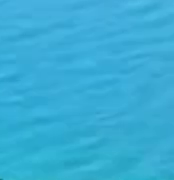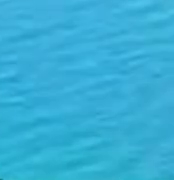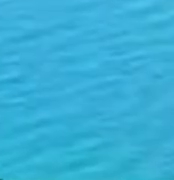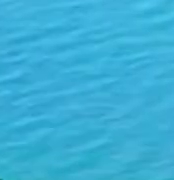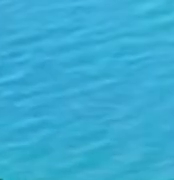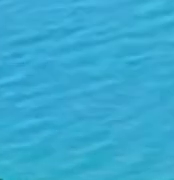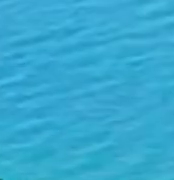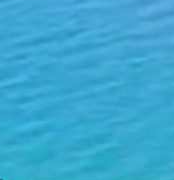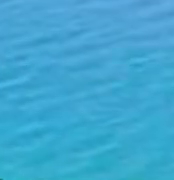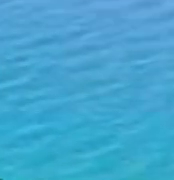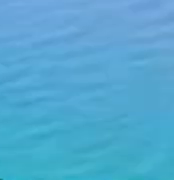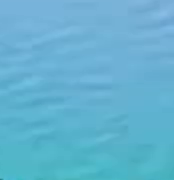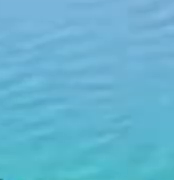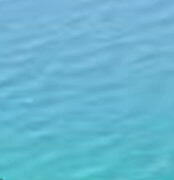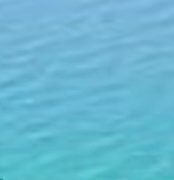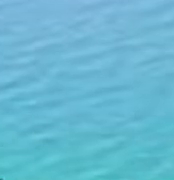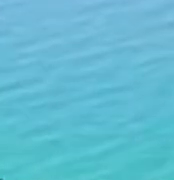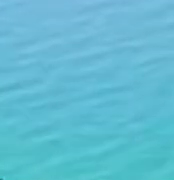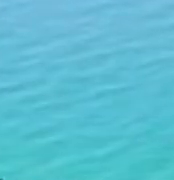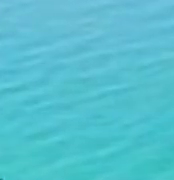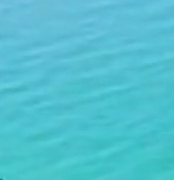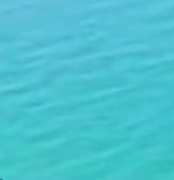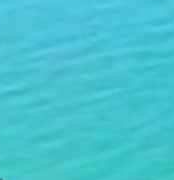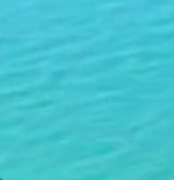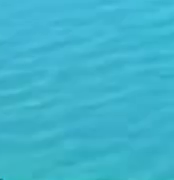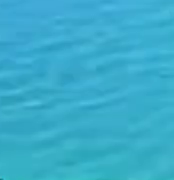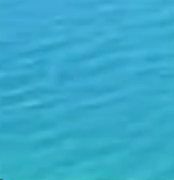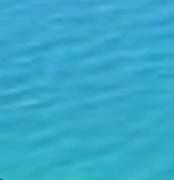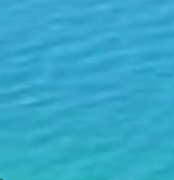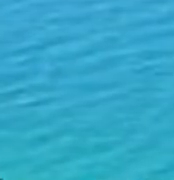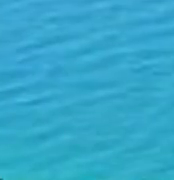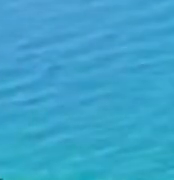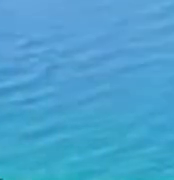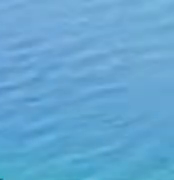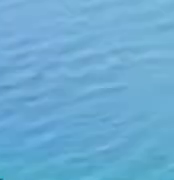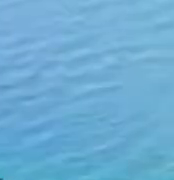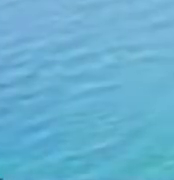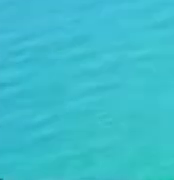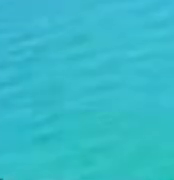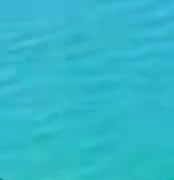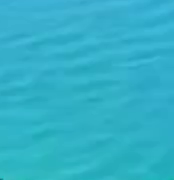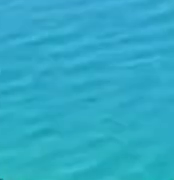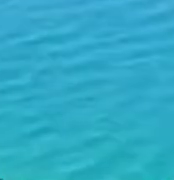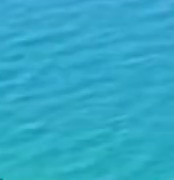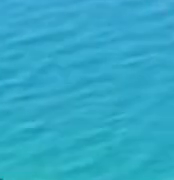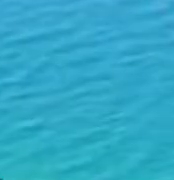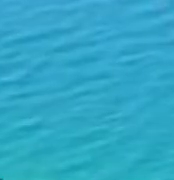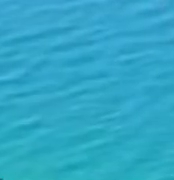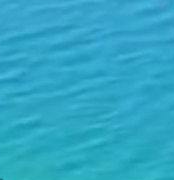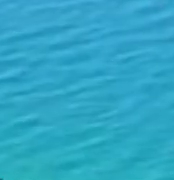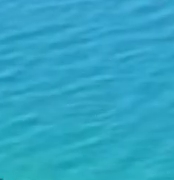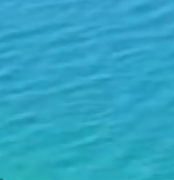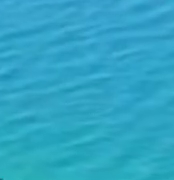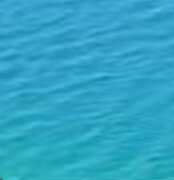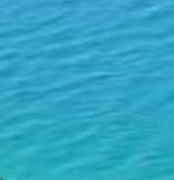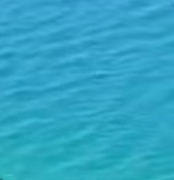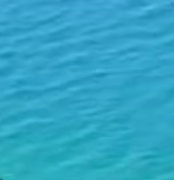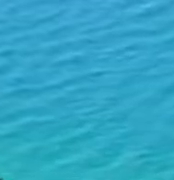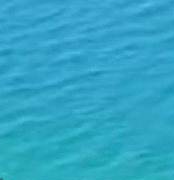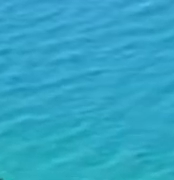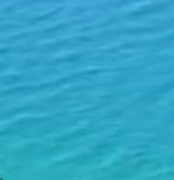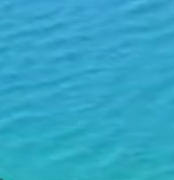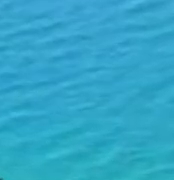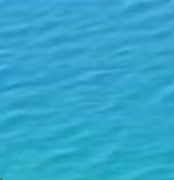Anong sarap na magkasama sa kapatiran, tunay